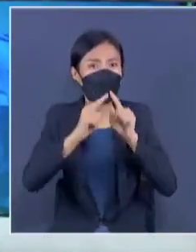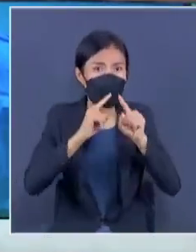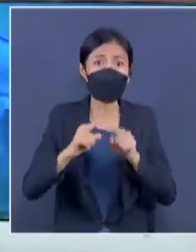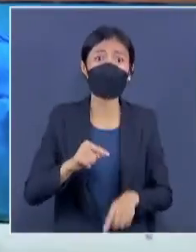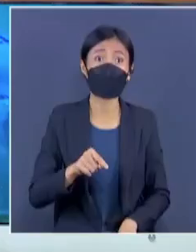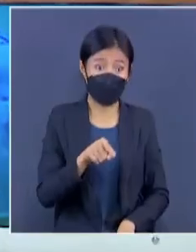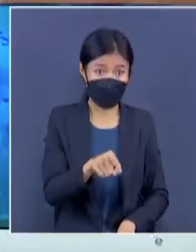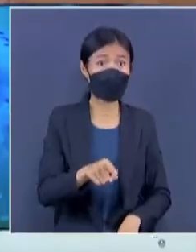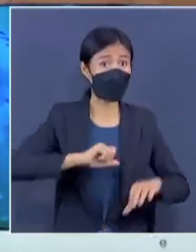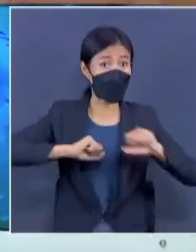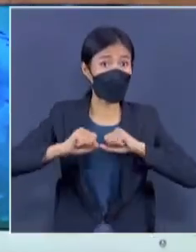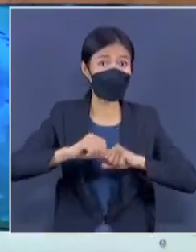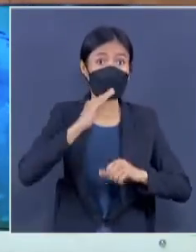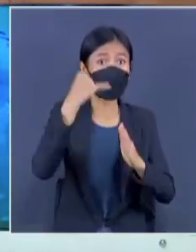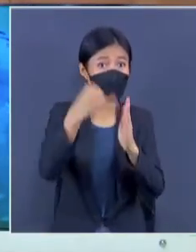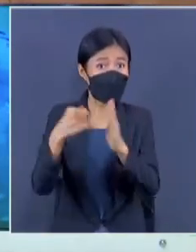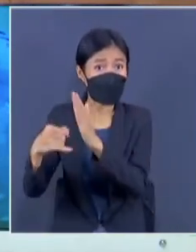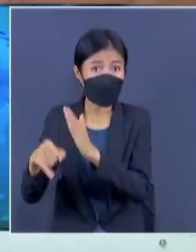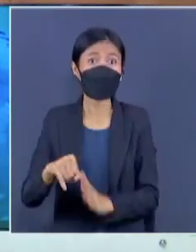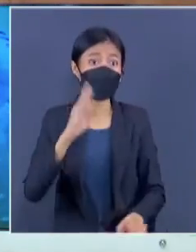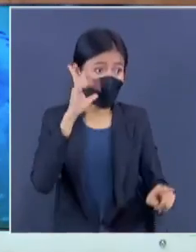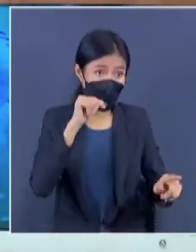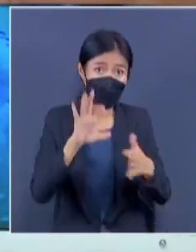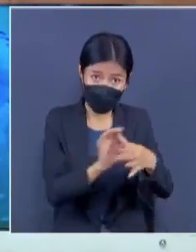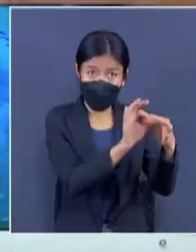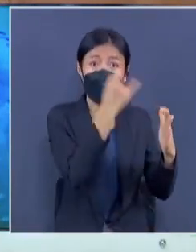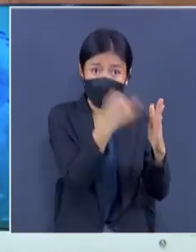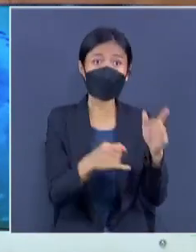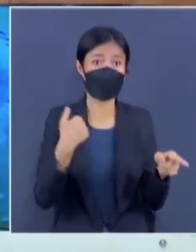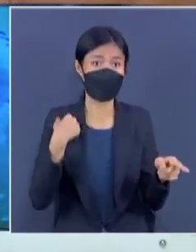นด้วยนะครับก ็ โดนการทำทันบนไว้ก่อนนะครับ เป็นเยาวชนอายุยังน้อยอยู่นะครับ